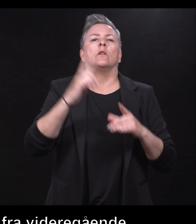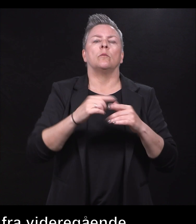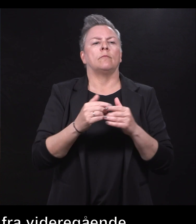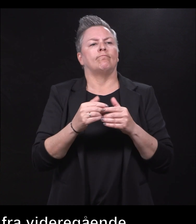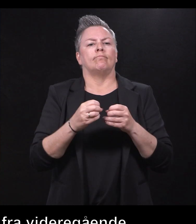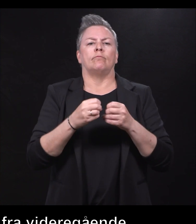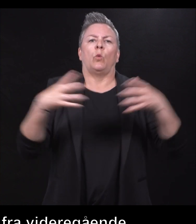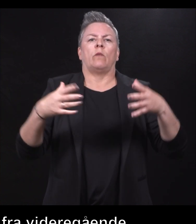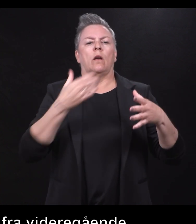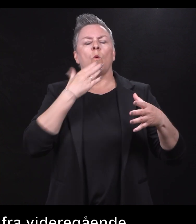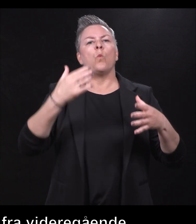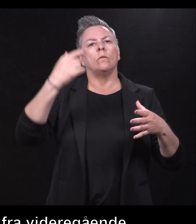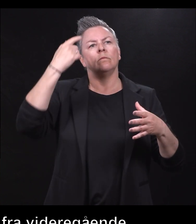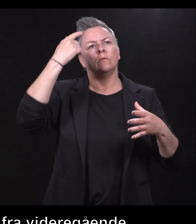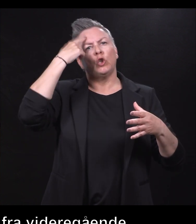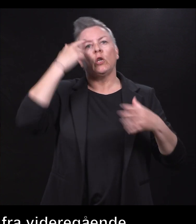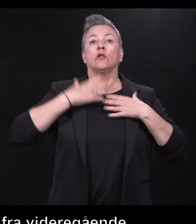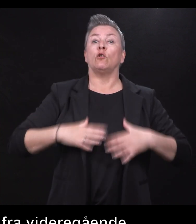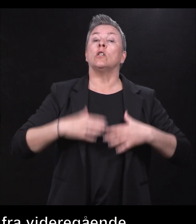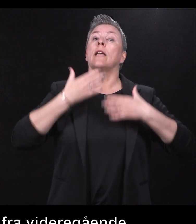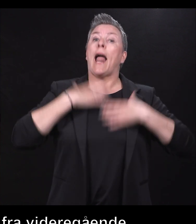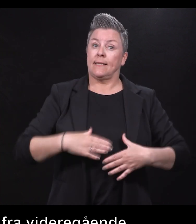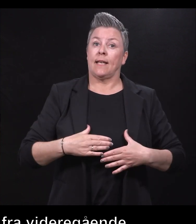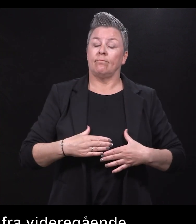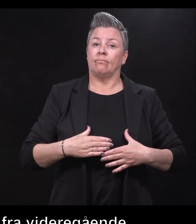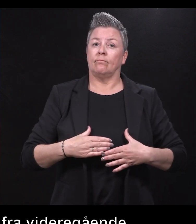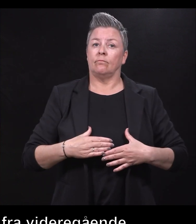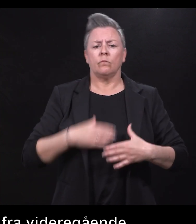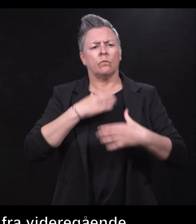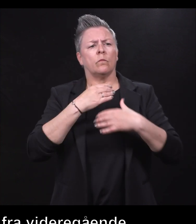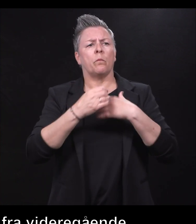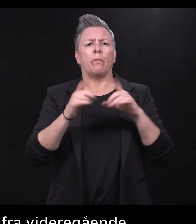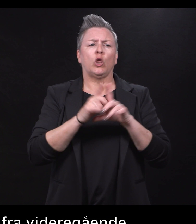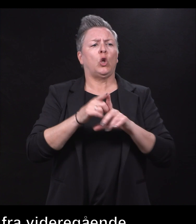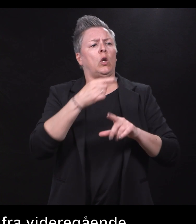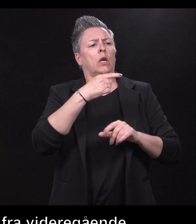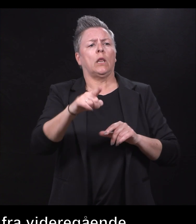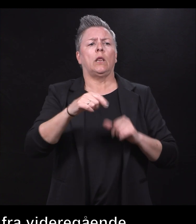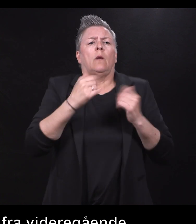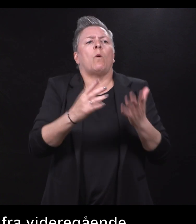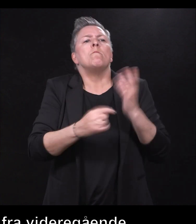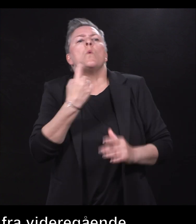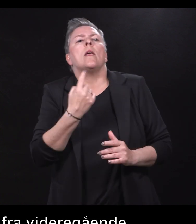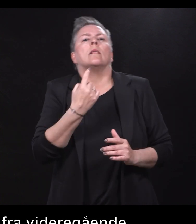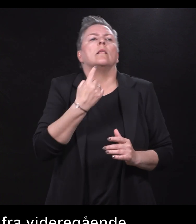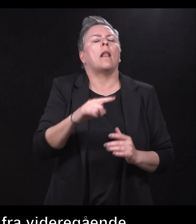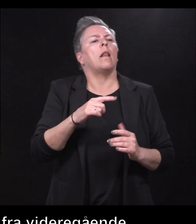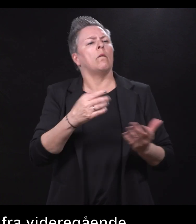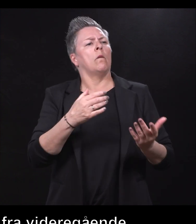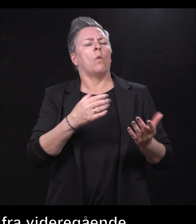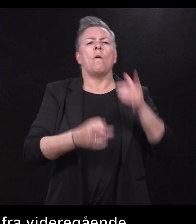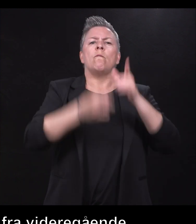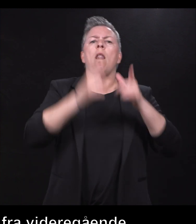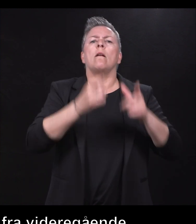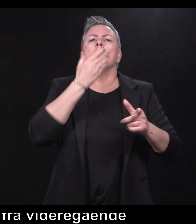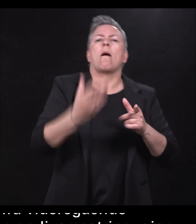både fysisk og psykisk helse, som vi vil gjøre dem i stand til å ta gode og ansvarlige valg